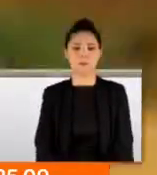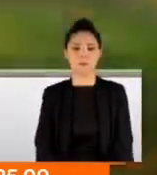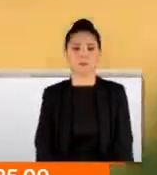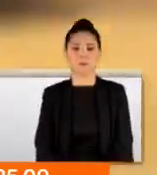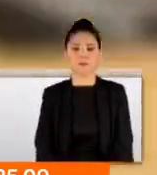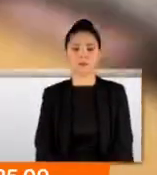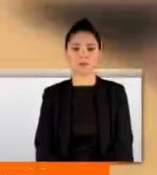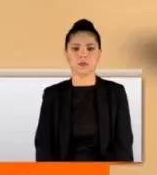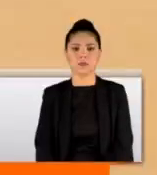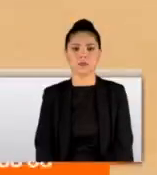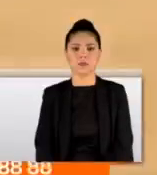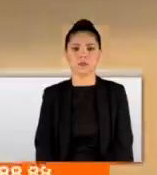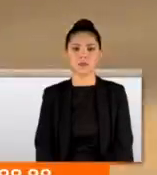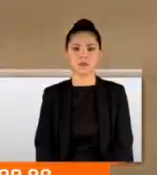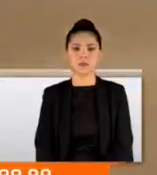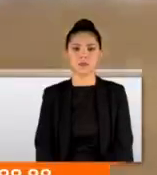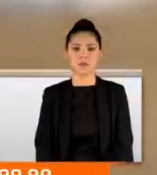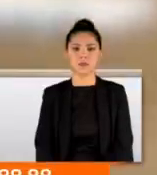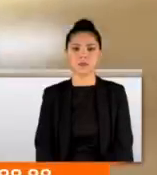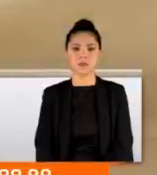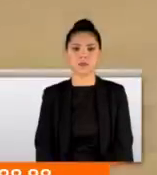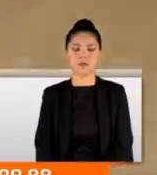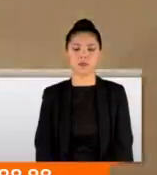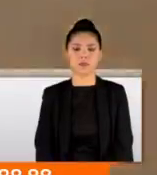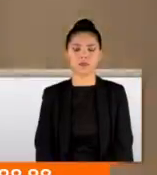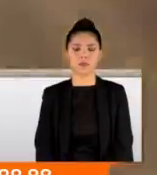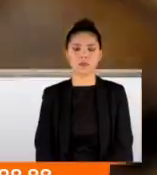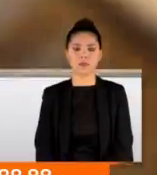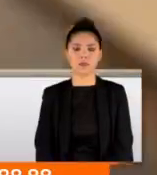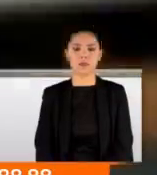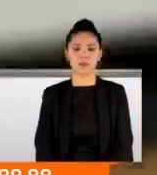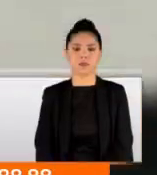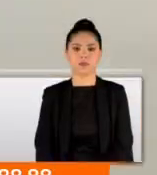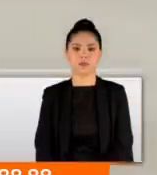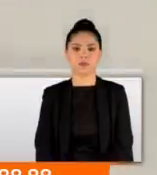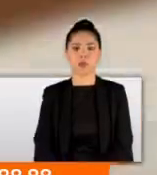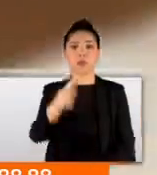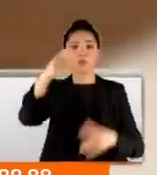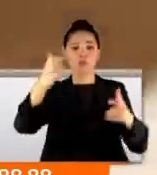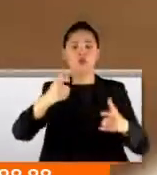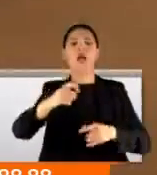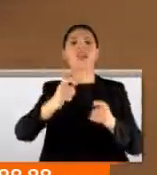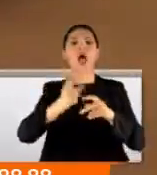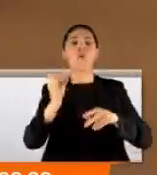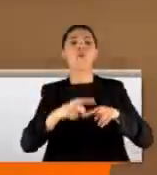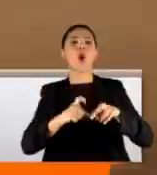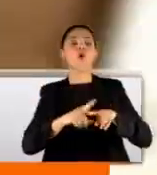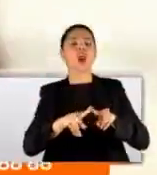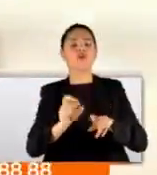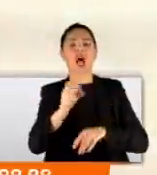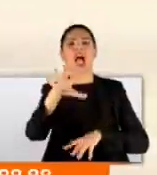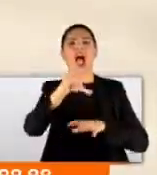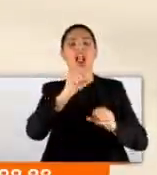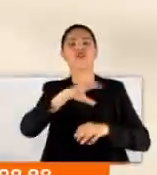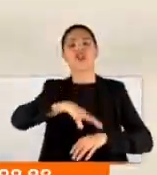Bir şey olmaz, korkma, korkma. Korkma. La ilahe illallah. La ilahe illallah. Burası Bornova'daki bir AVM.